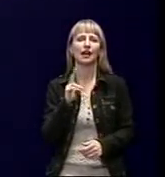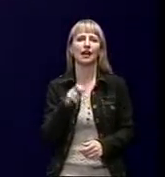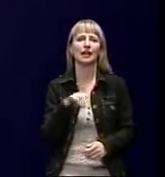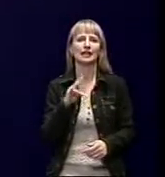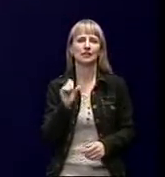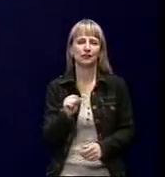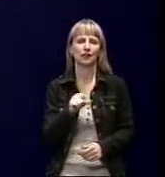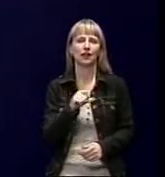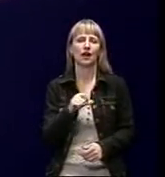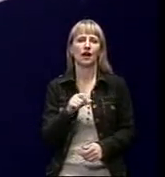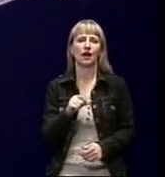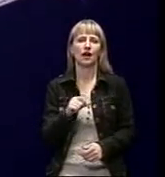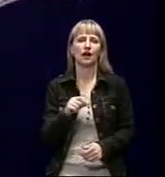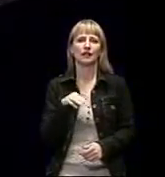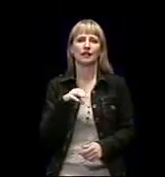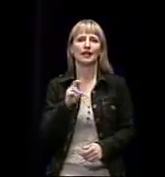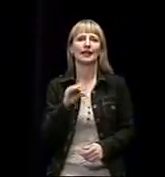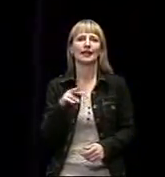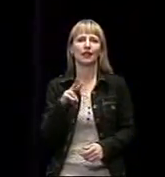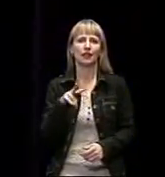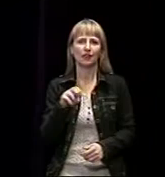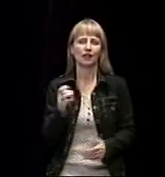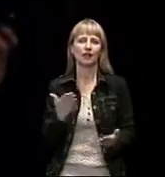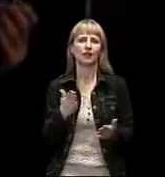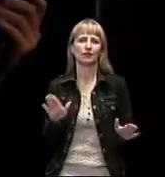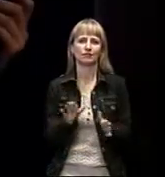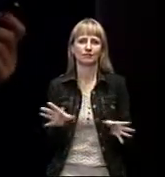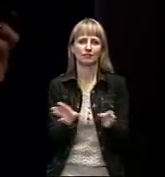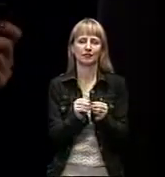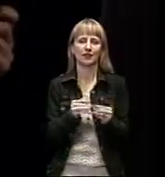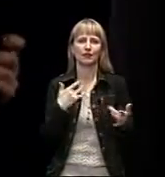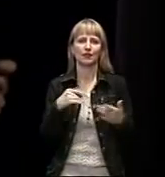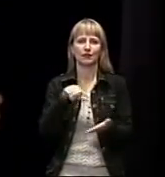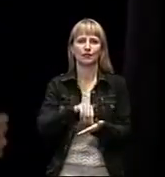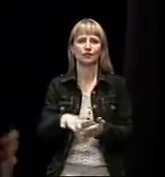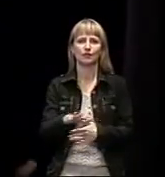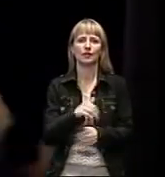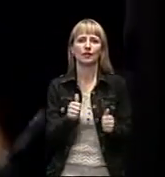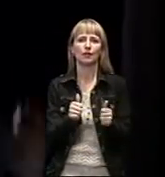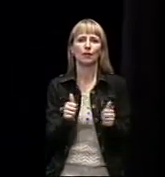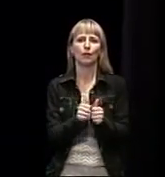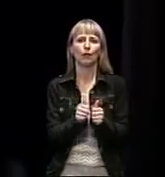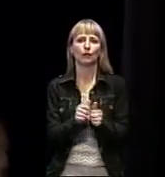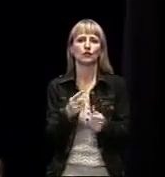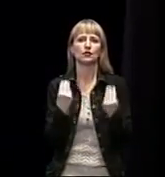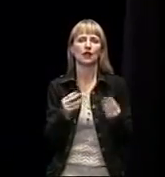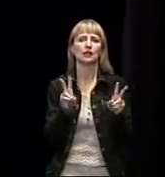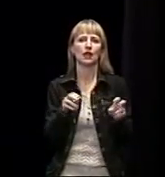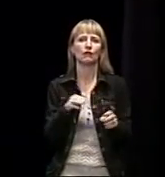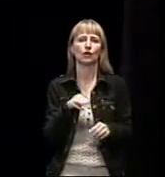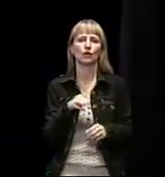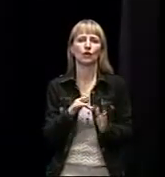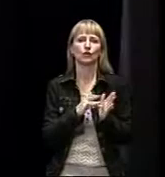інші, яким публіка активно підспівувала. А із першими нотками композиції «Поруч», що дала назву туру, у залі